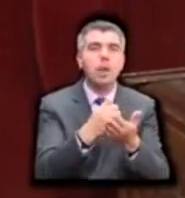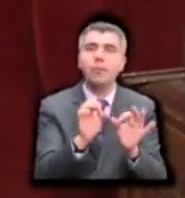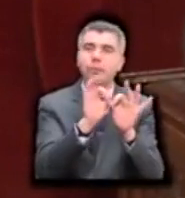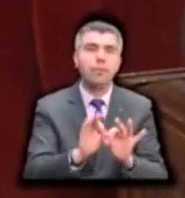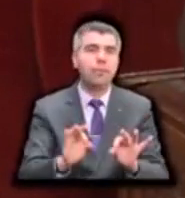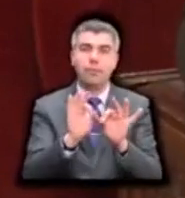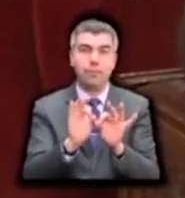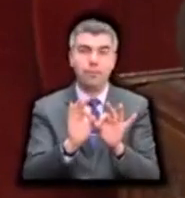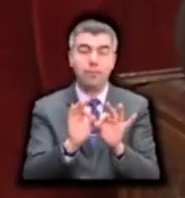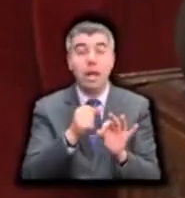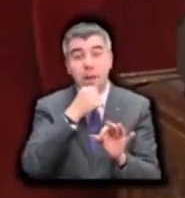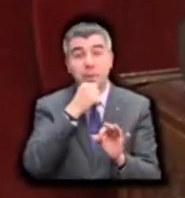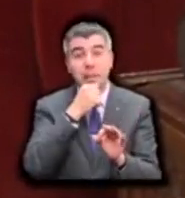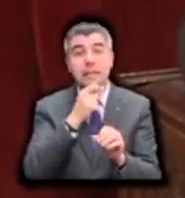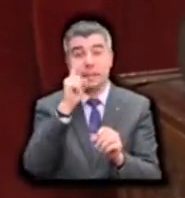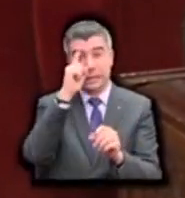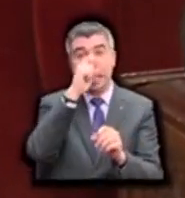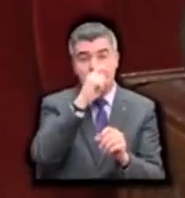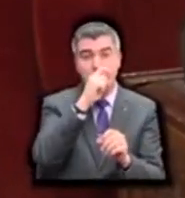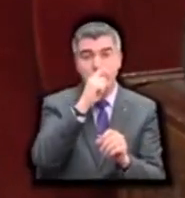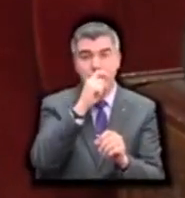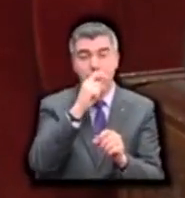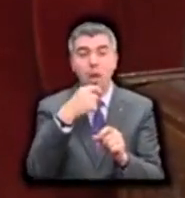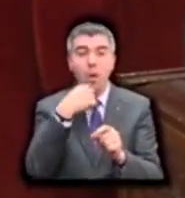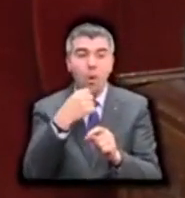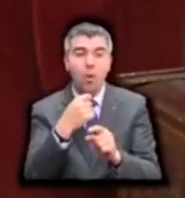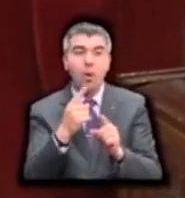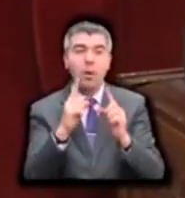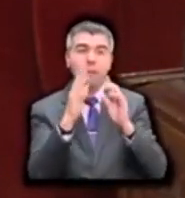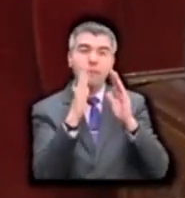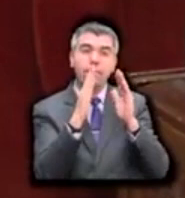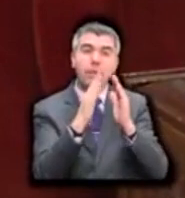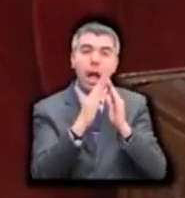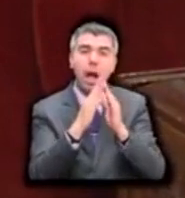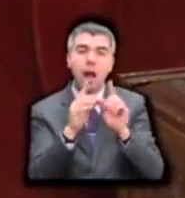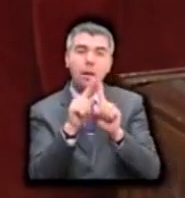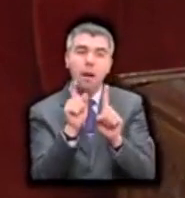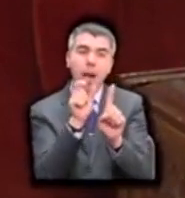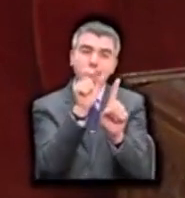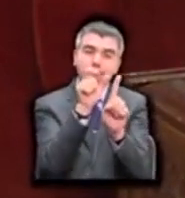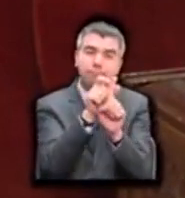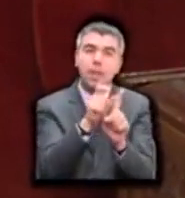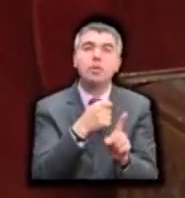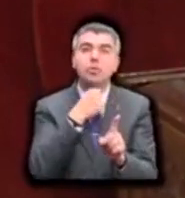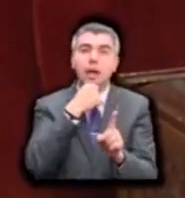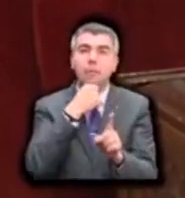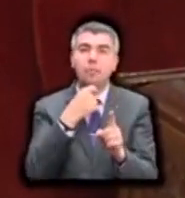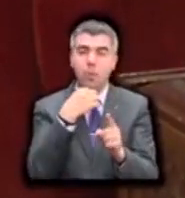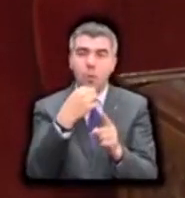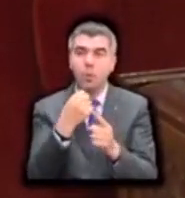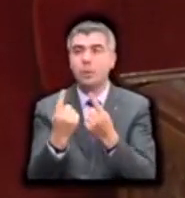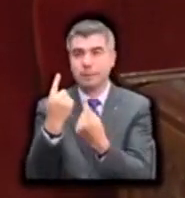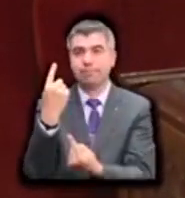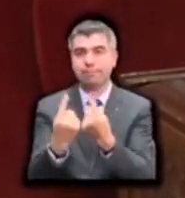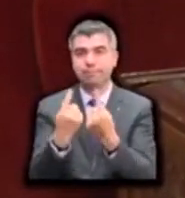المسنين. الآن المؤسسات ديال المسنين تتأهل، لأن نحن فاهمين بأن الجليس ديال المسن راه ماشي هو